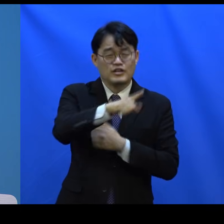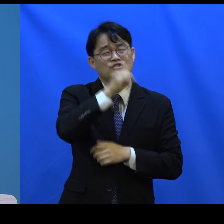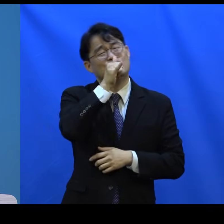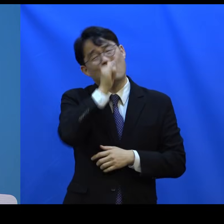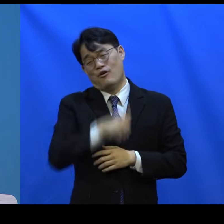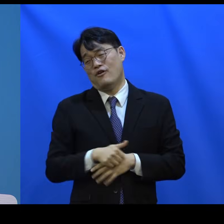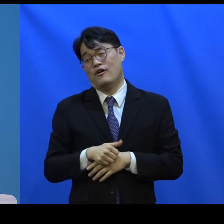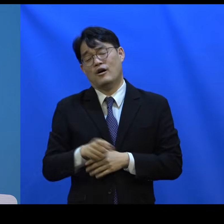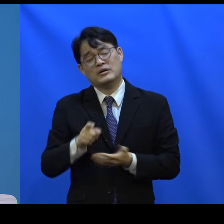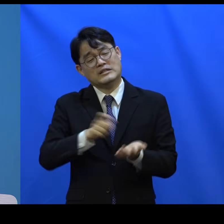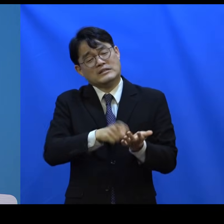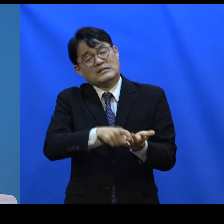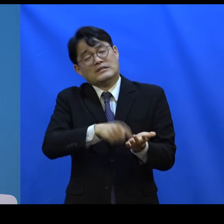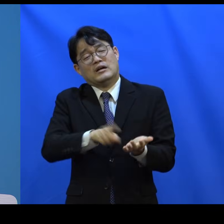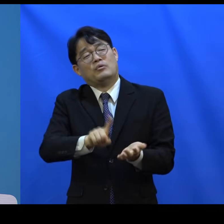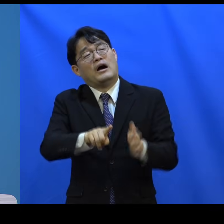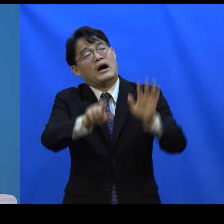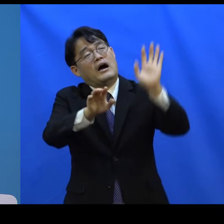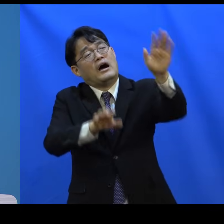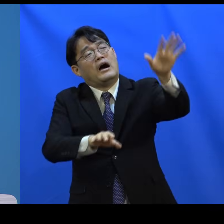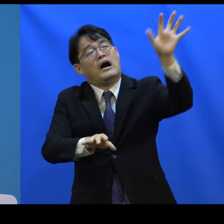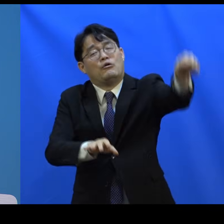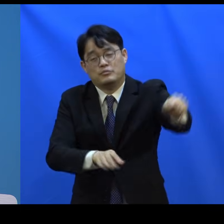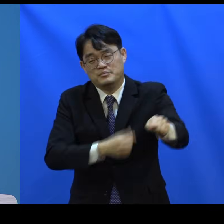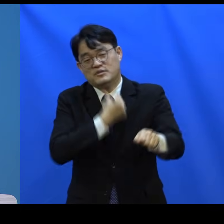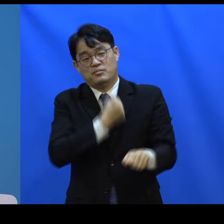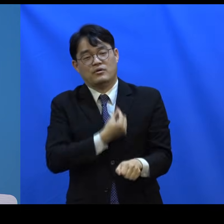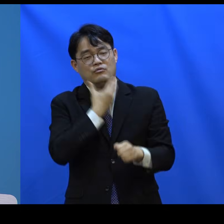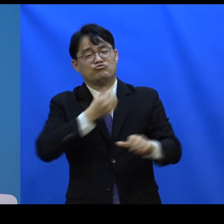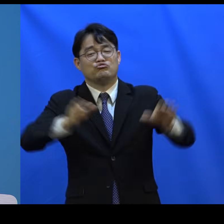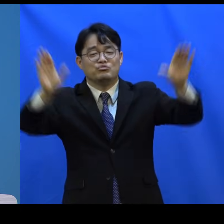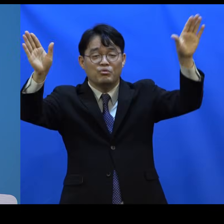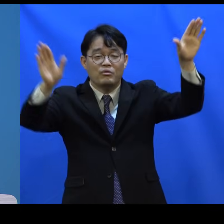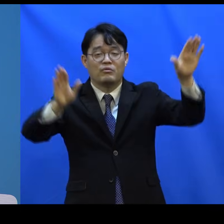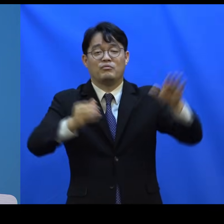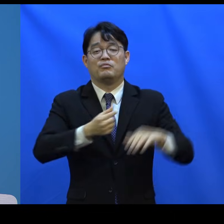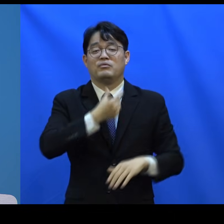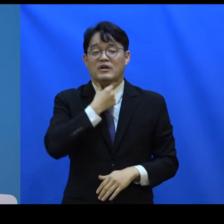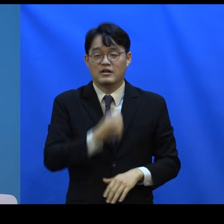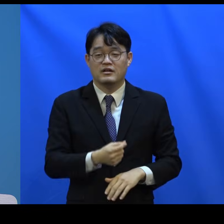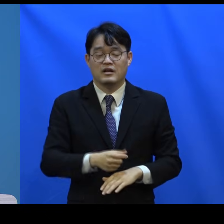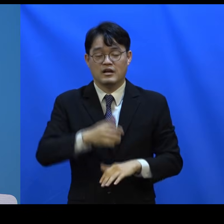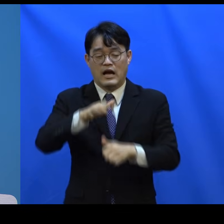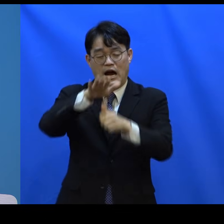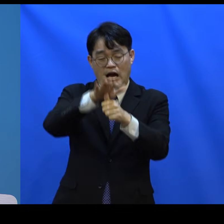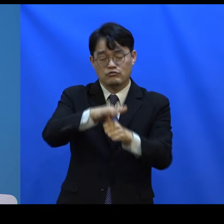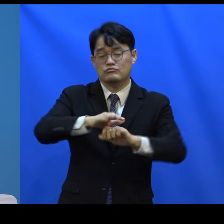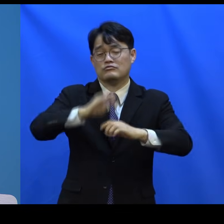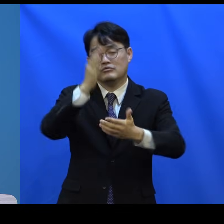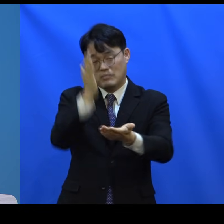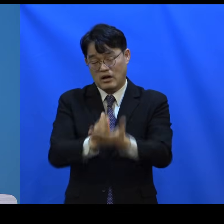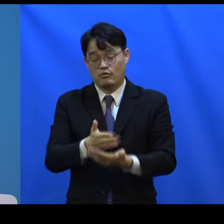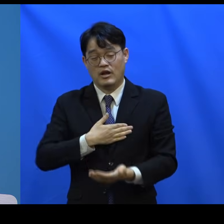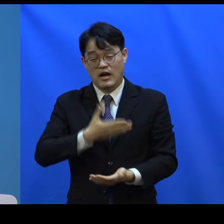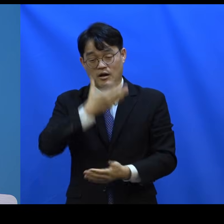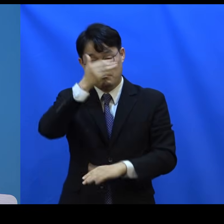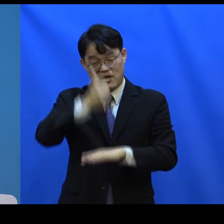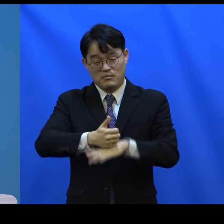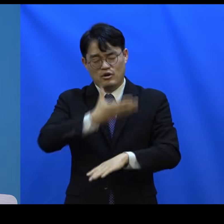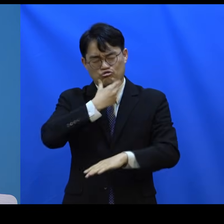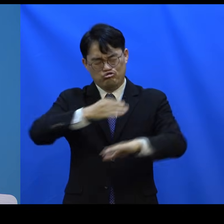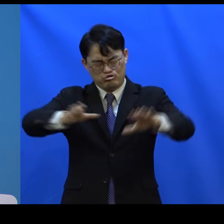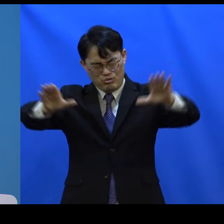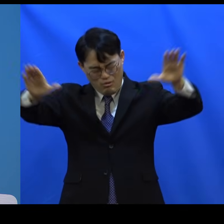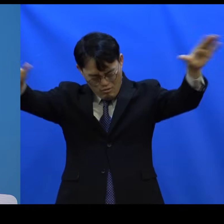뭔 그렇게 급한 일이 있어서 축도도 안 받고 가냐고. 축복기도를 받고 가셔야지. 그죠? 뭐 안수기도 받으려고 하지 말고 축복기도를